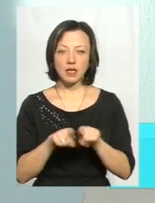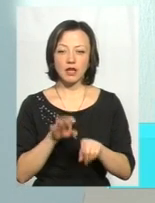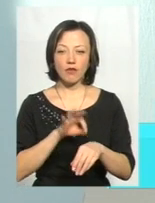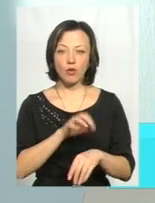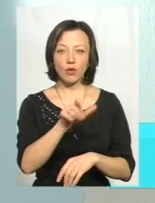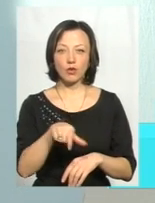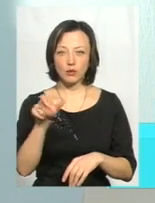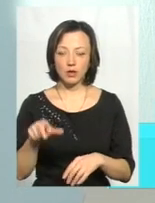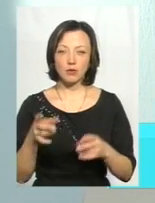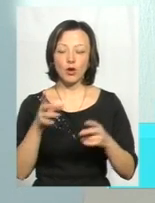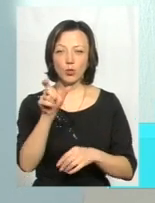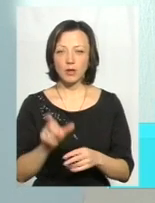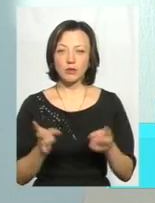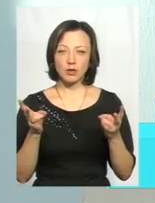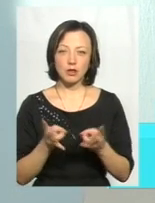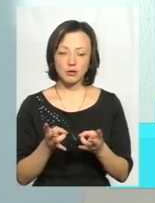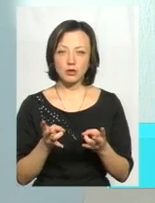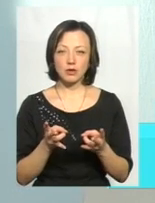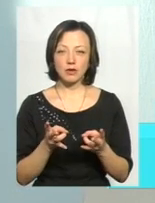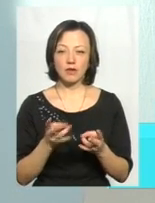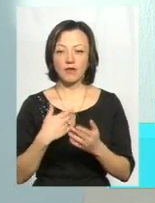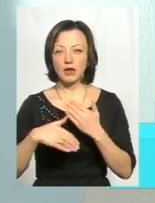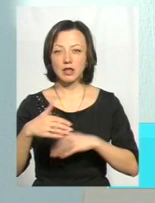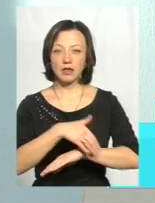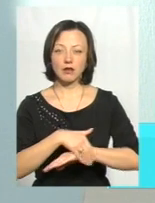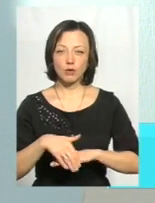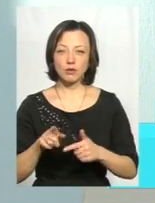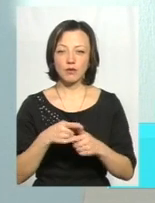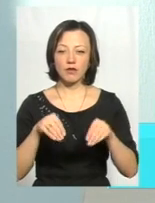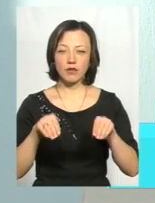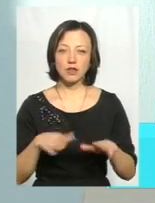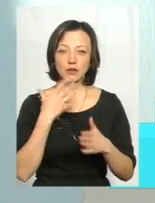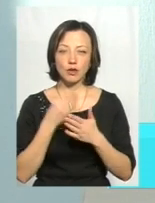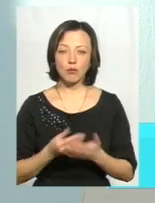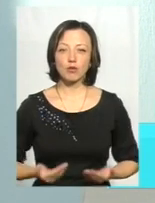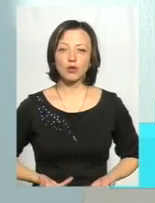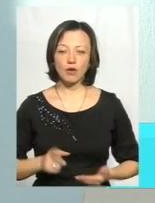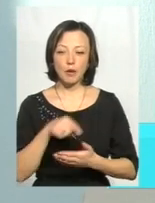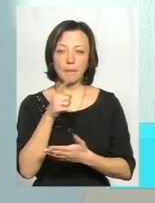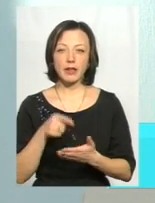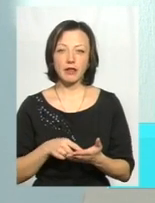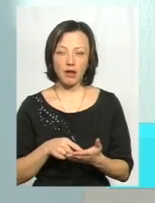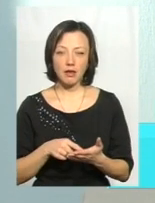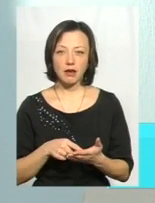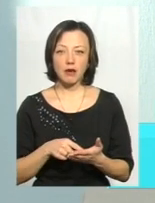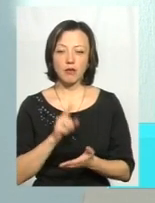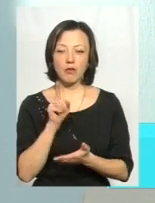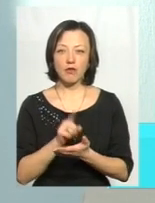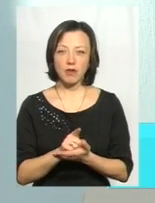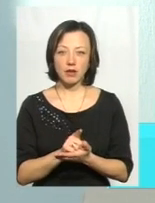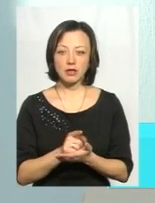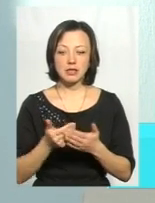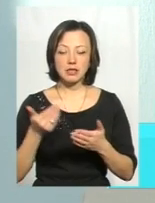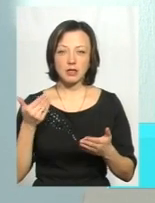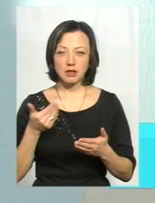хворі людині потрібно десь там навіть вийти на вулицю, там вирішити якісь свої побутові питання, вона повинна